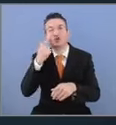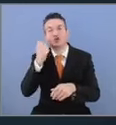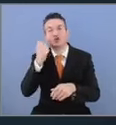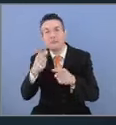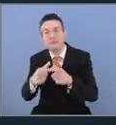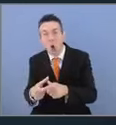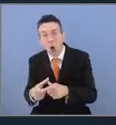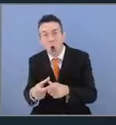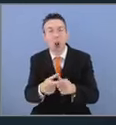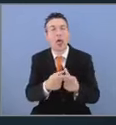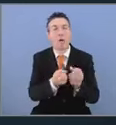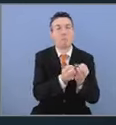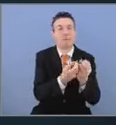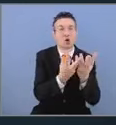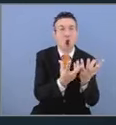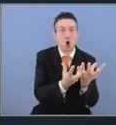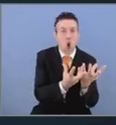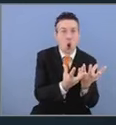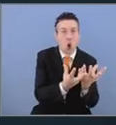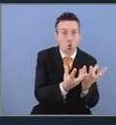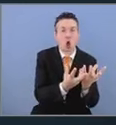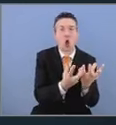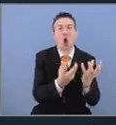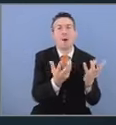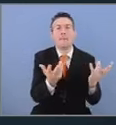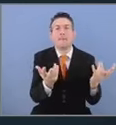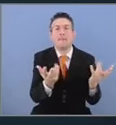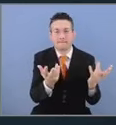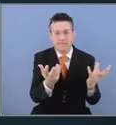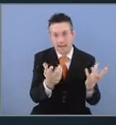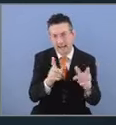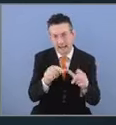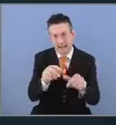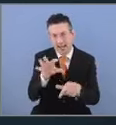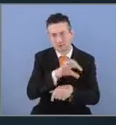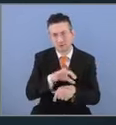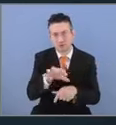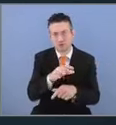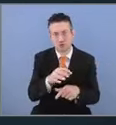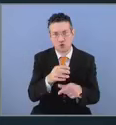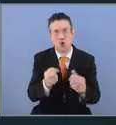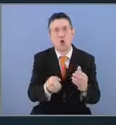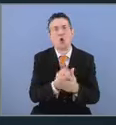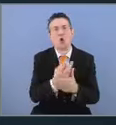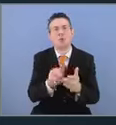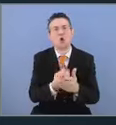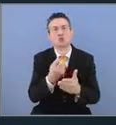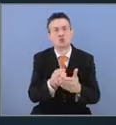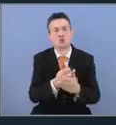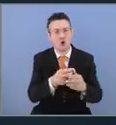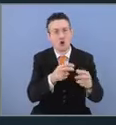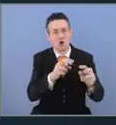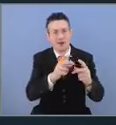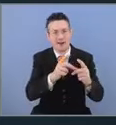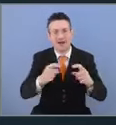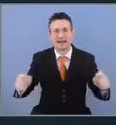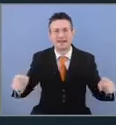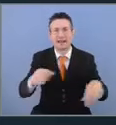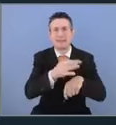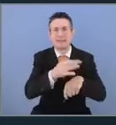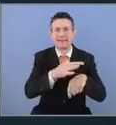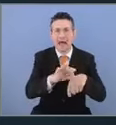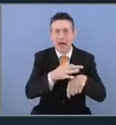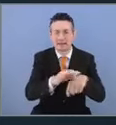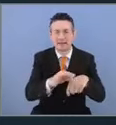Lazio quante cultivar ci sono, quante varietà di patate si trovano nel Lazio, ma vale per le patate, per il broccolo,